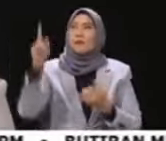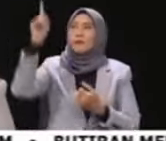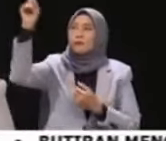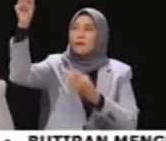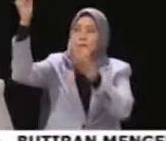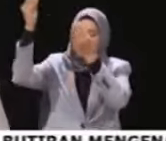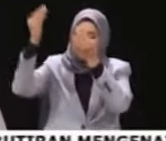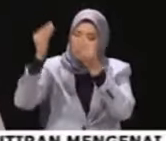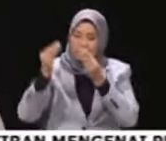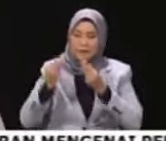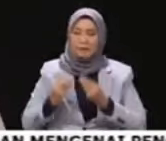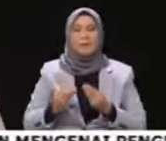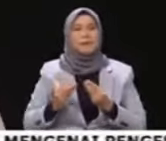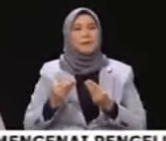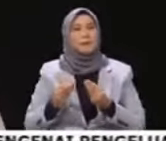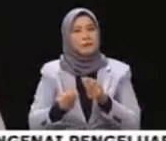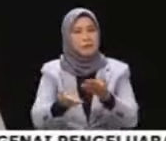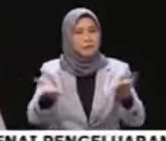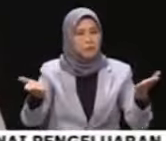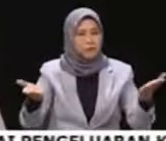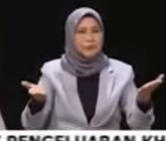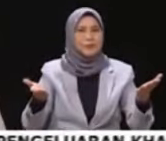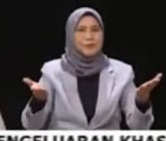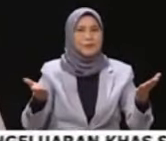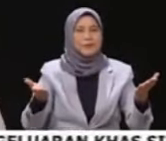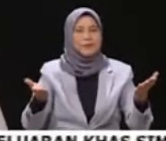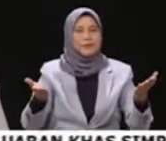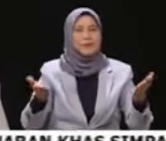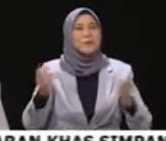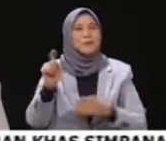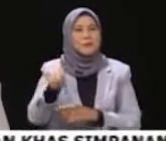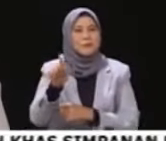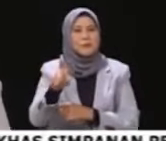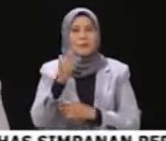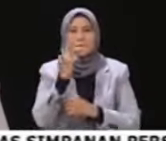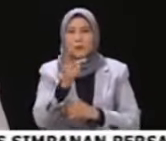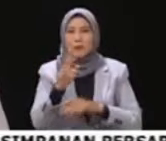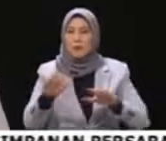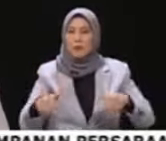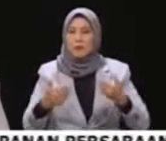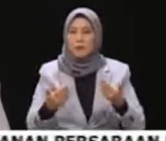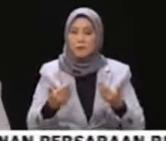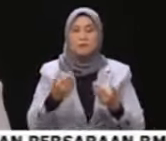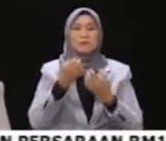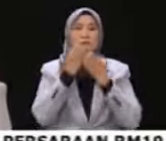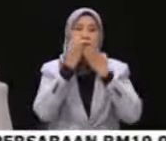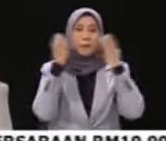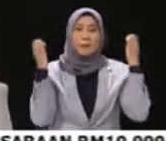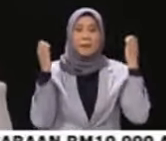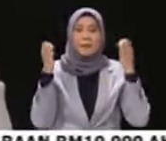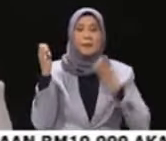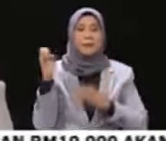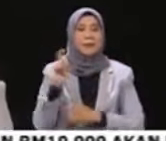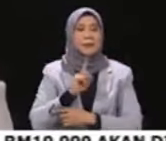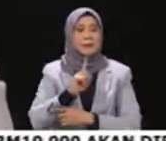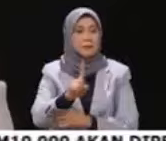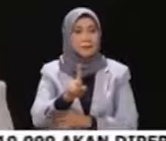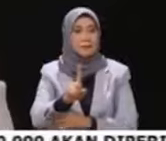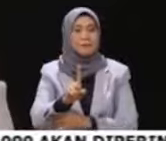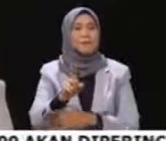pemberian Allah Ta'ala kepada kita. Untuk kita nak melihat bagaimana kehebatan Islam dalam